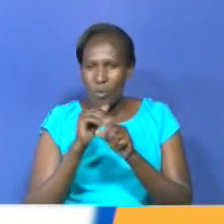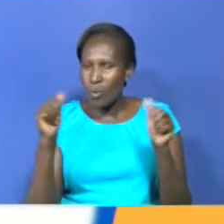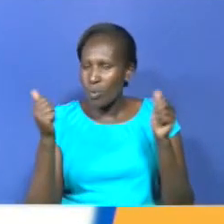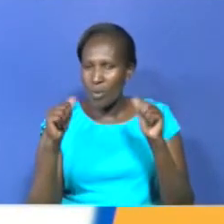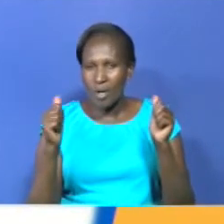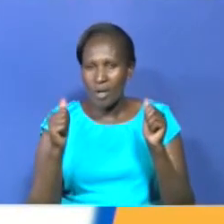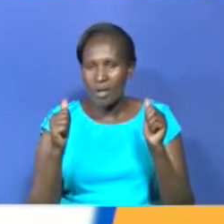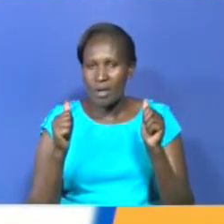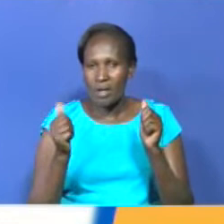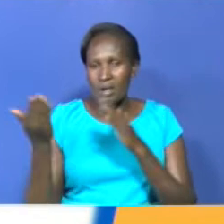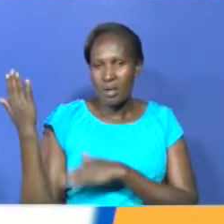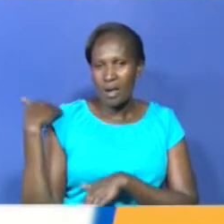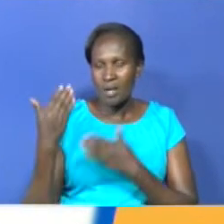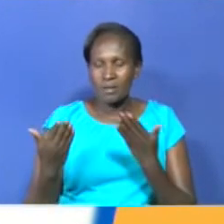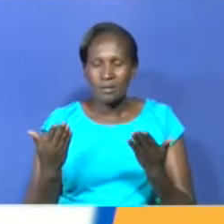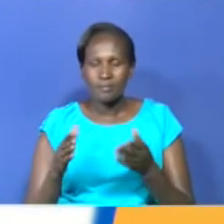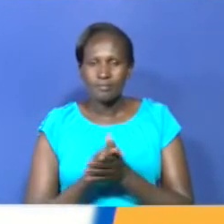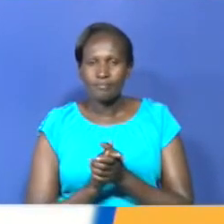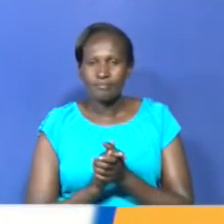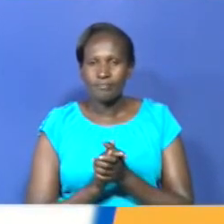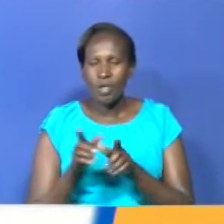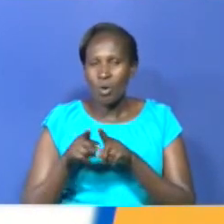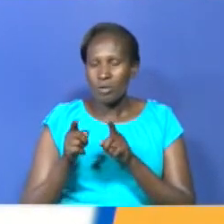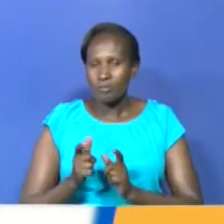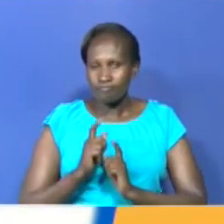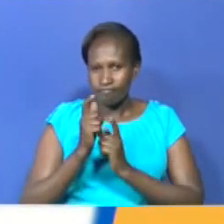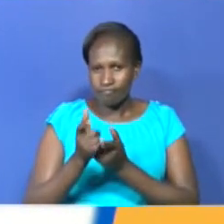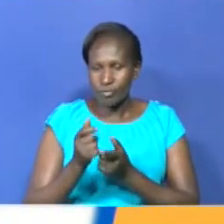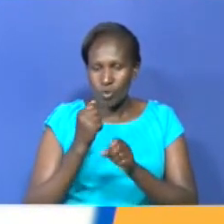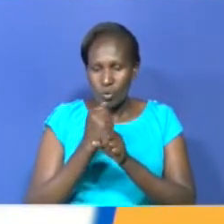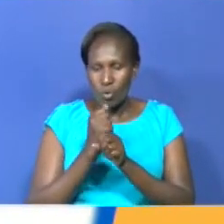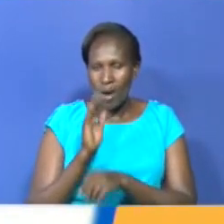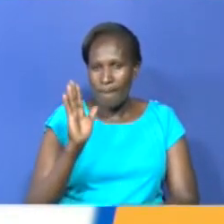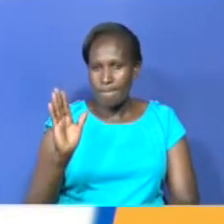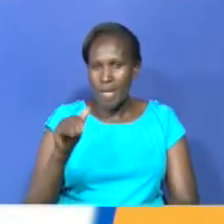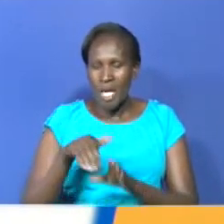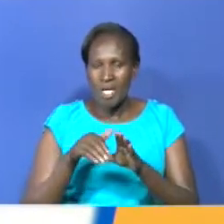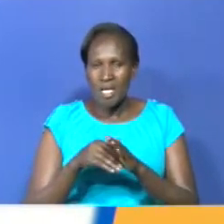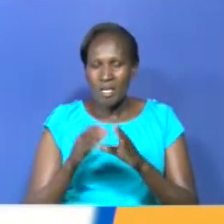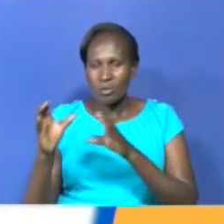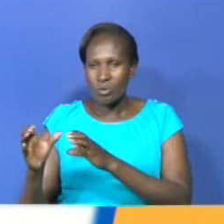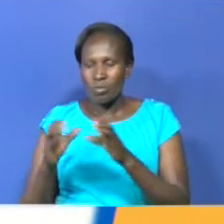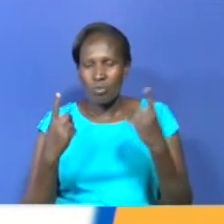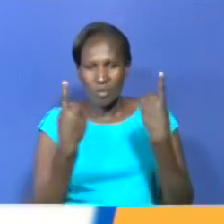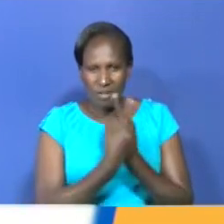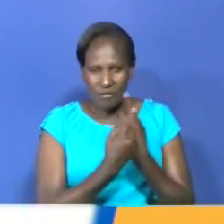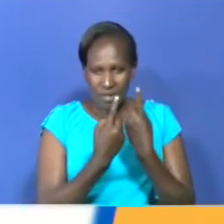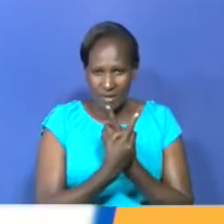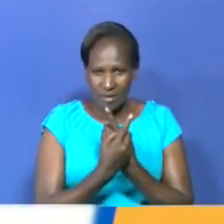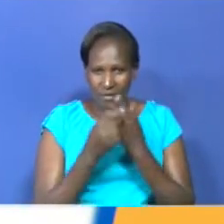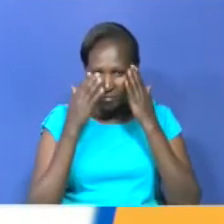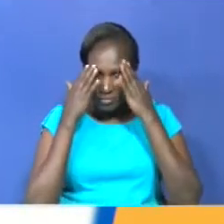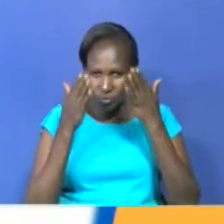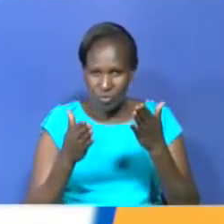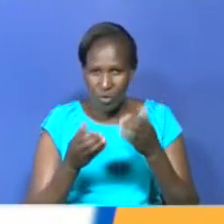had last year. Aidha, wasimamizi hawa walitunzwa kulingana na utendaji kazi wao katika vitengo tofauti. Hatua hii inanuiwa